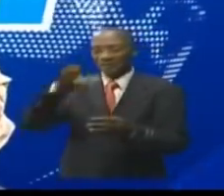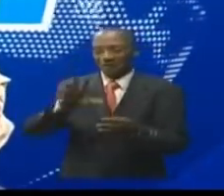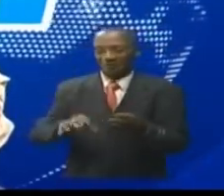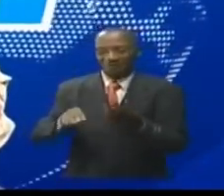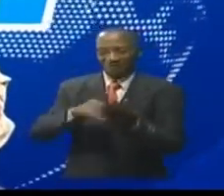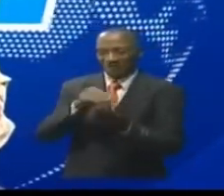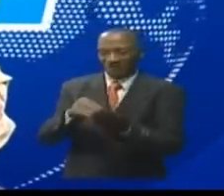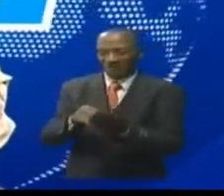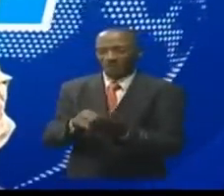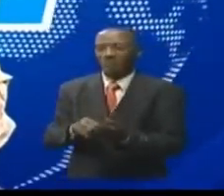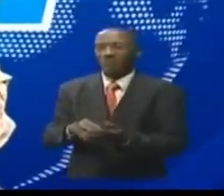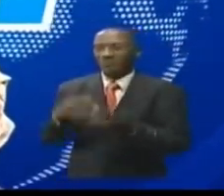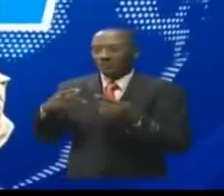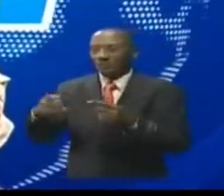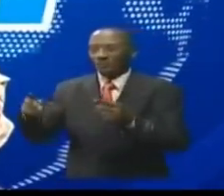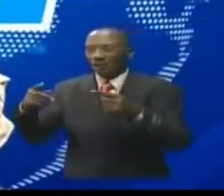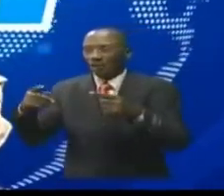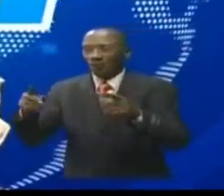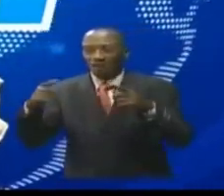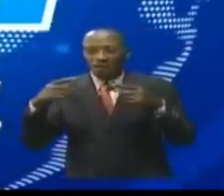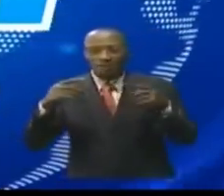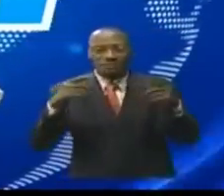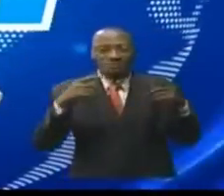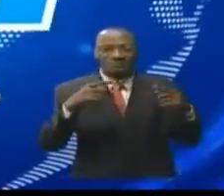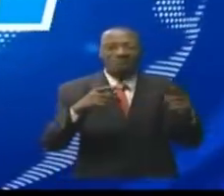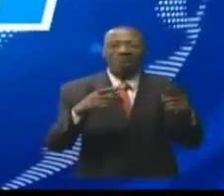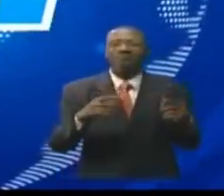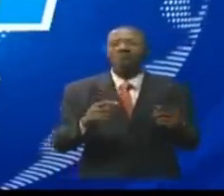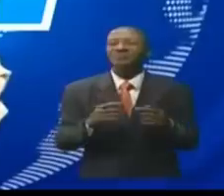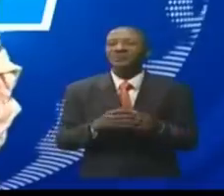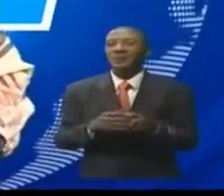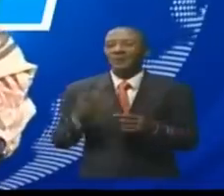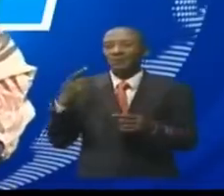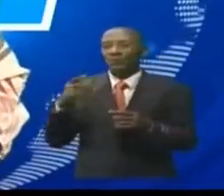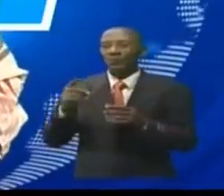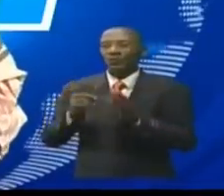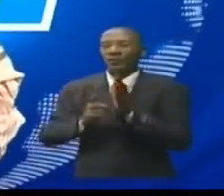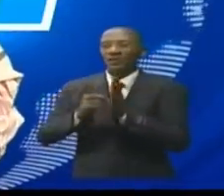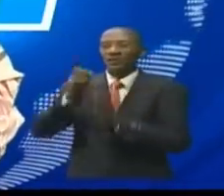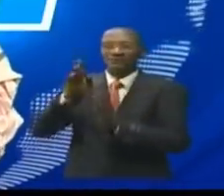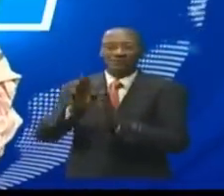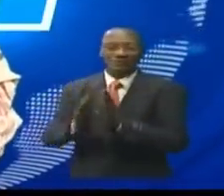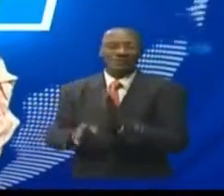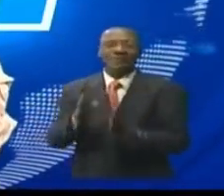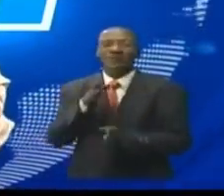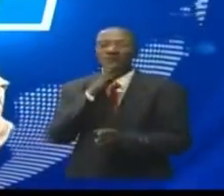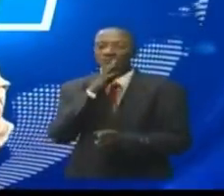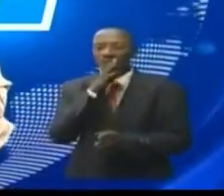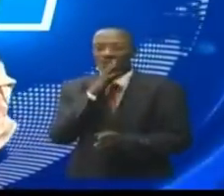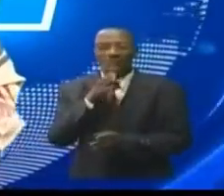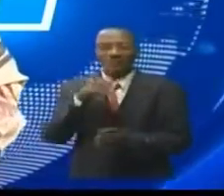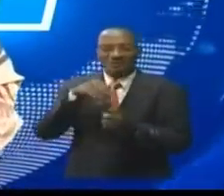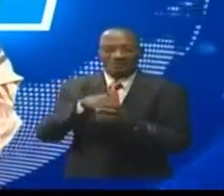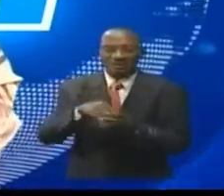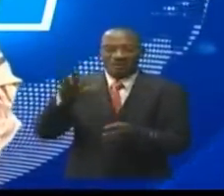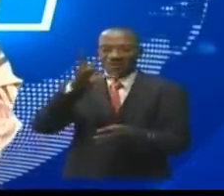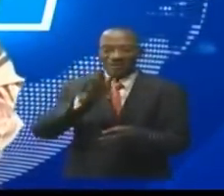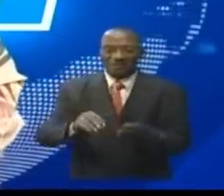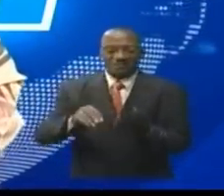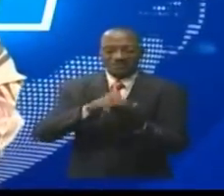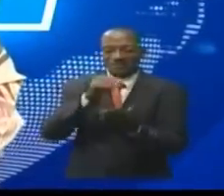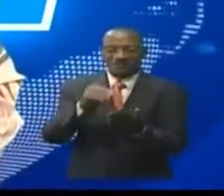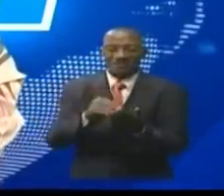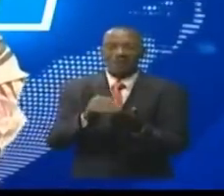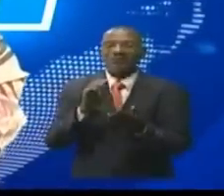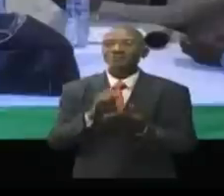sociales sur les opportunités d'une économie verte pour un développement durable en Afrique centrale. Mene Menzana, René Nguangou, Monique Mavungo,